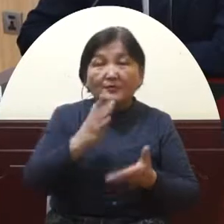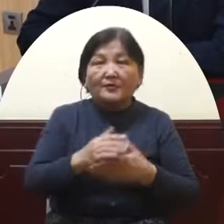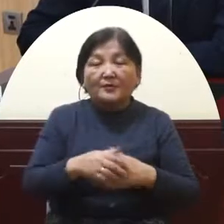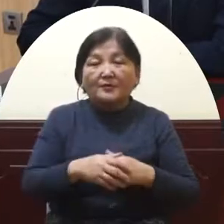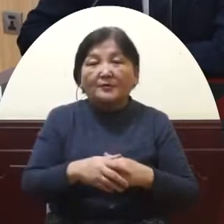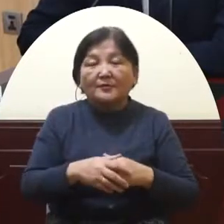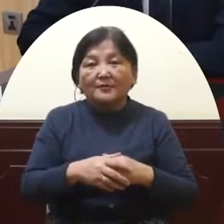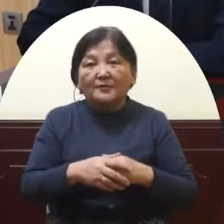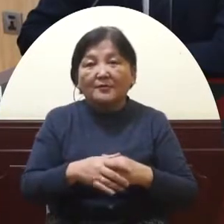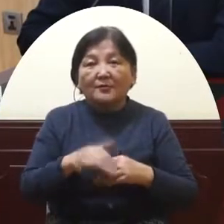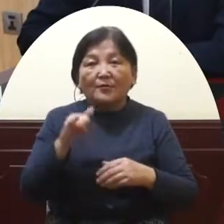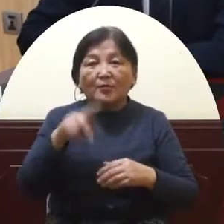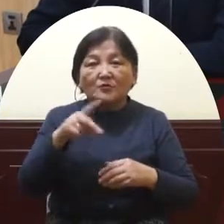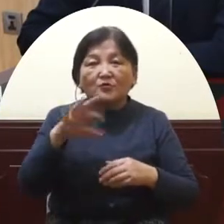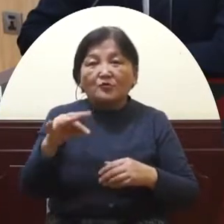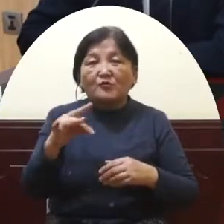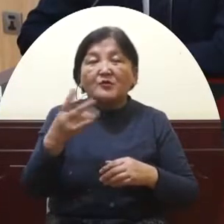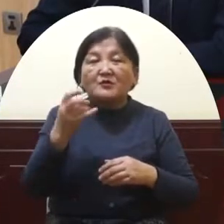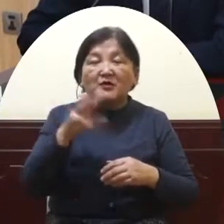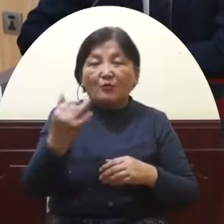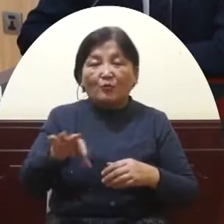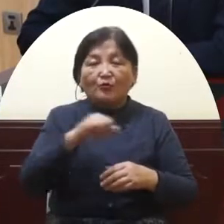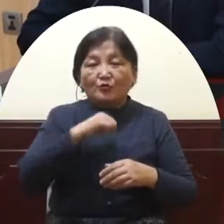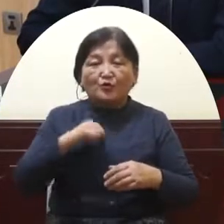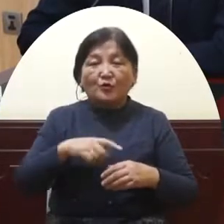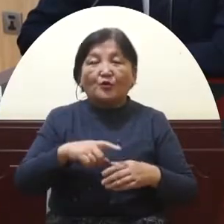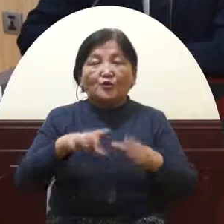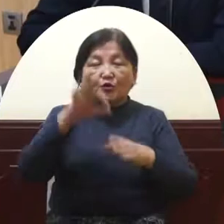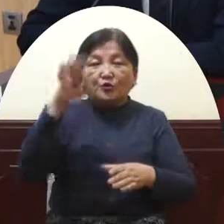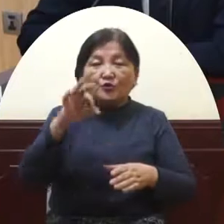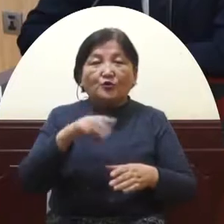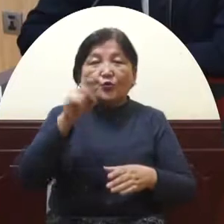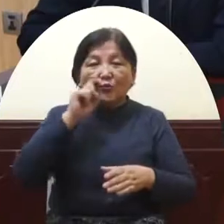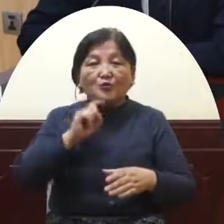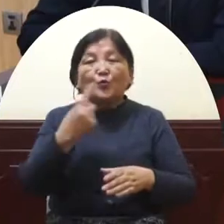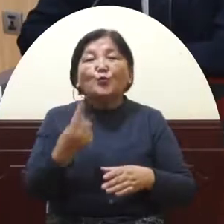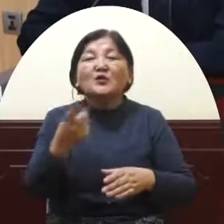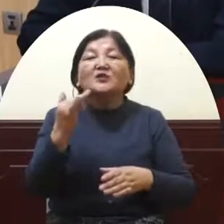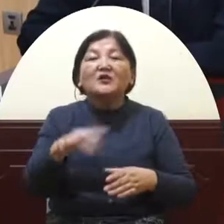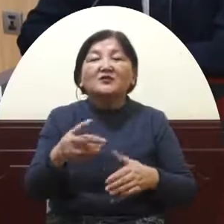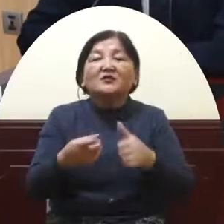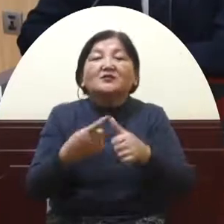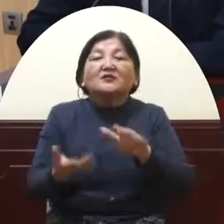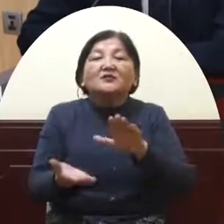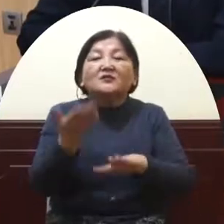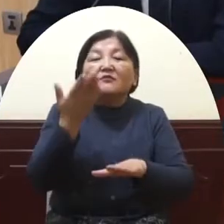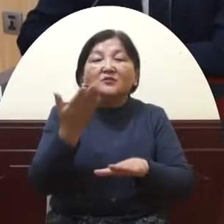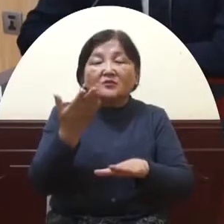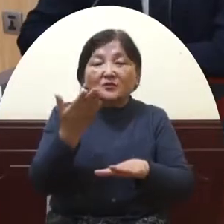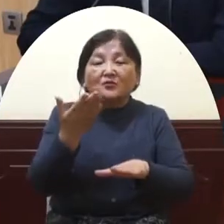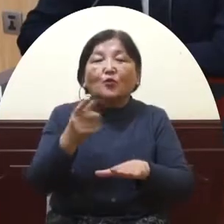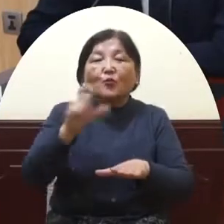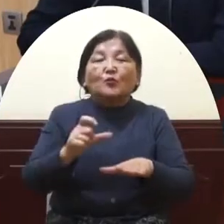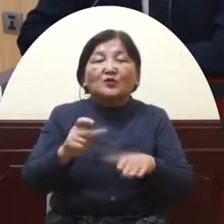Ер нь бол зүгээр улс төрийн намууд нэр дэвшигчээ сонгогчдын хүсэн хүлээжсэн нэр дэвшигчдийг дэвшүүлж чадах юм